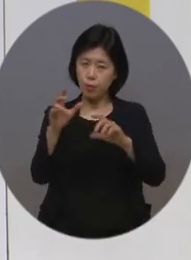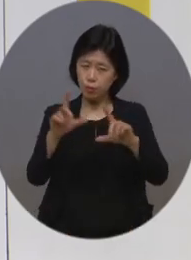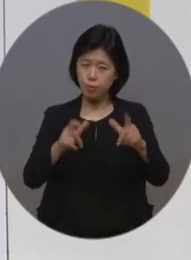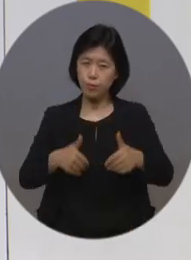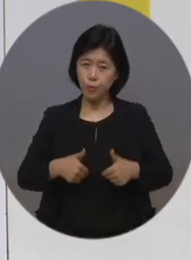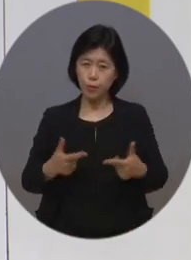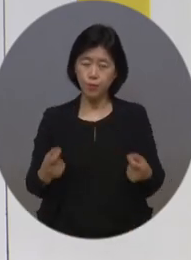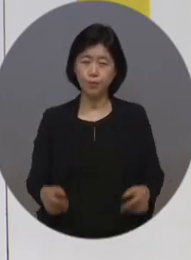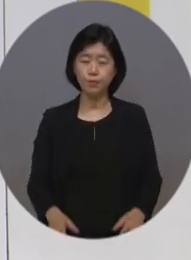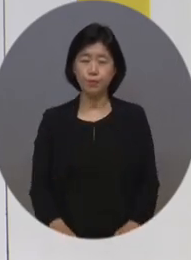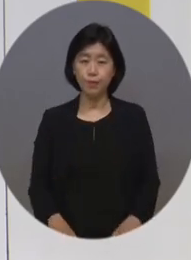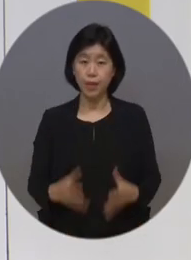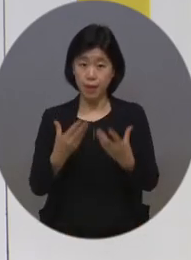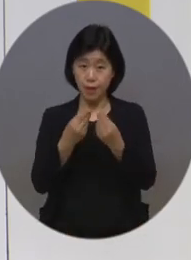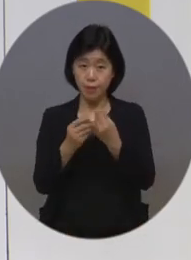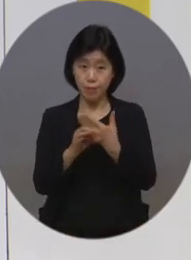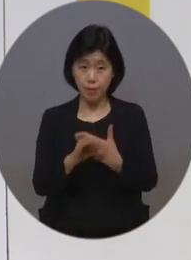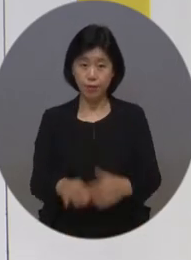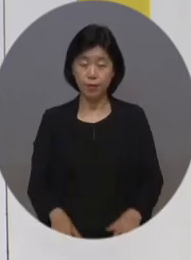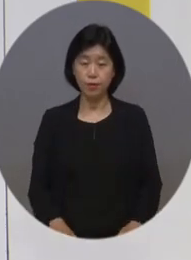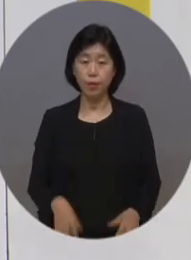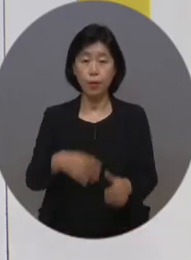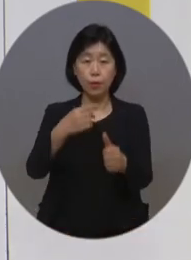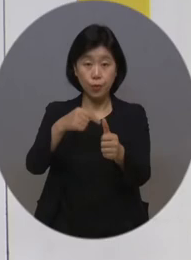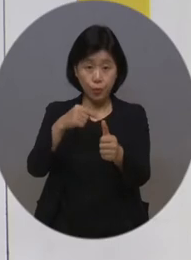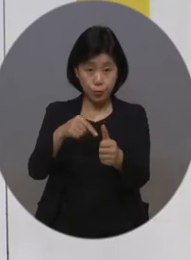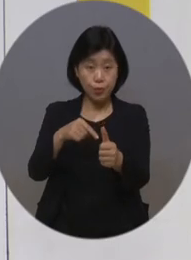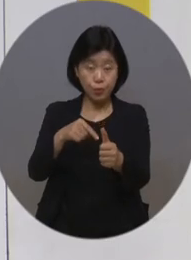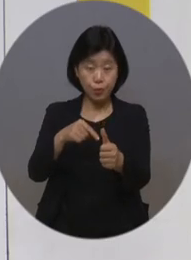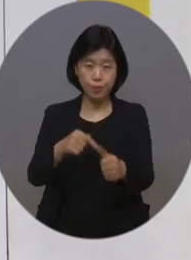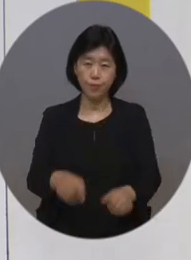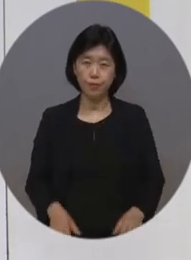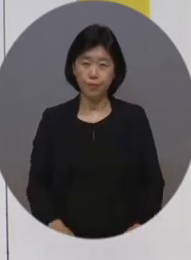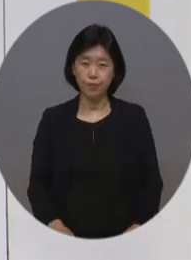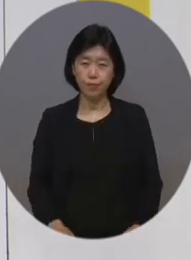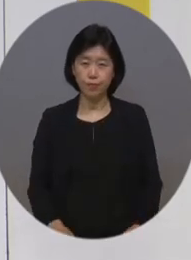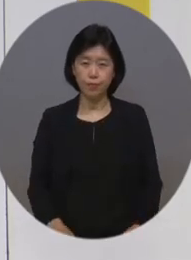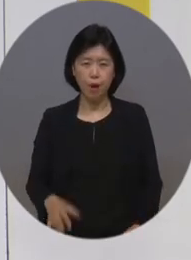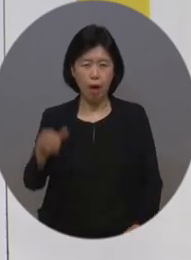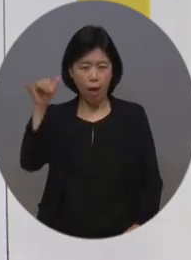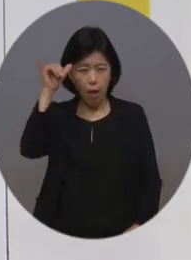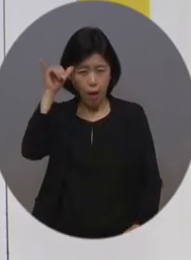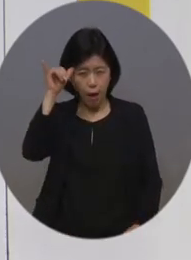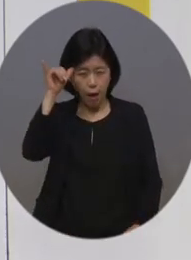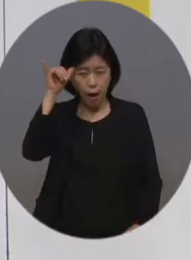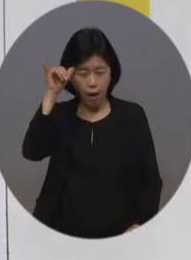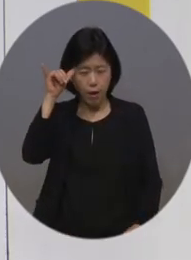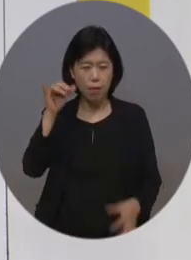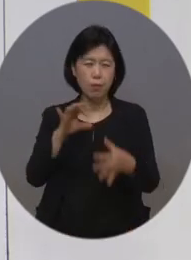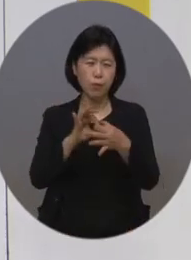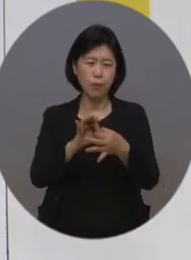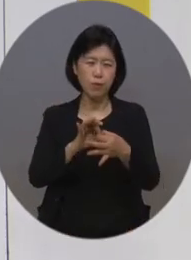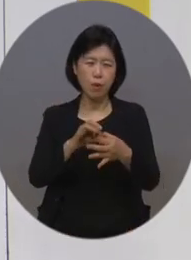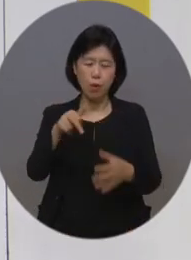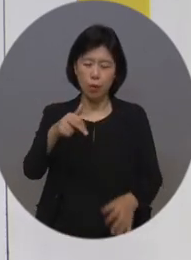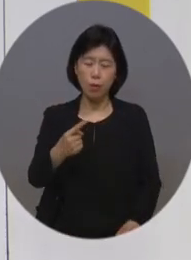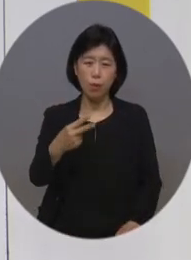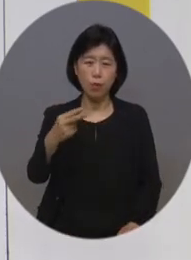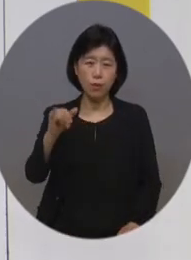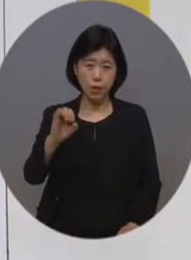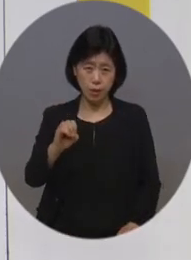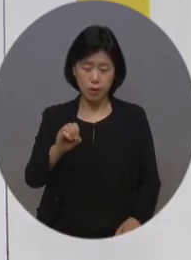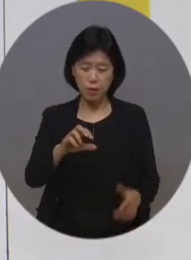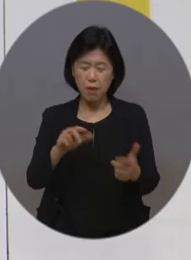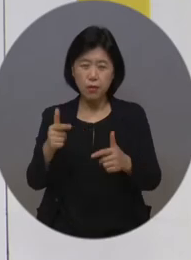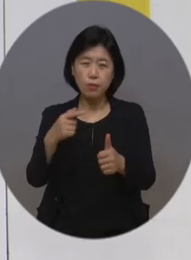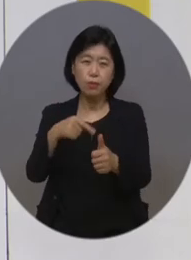생각해요 그 10 에서 교육만 해도 요세 뭐 인공지능이 되니까 무슨 코딩 교육 이니 뭐 이렇게 하는데 이거를